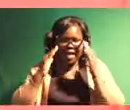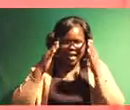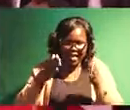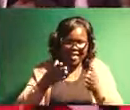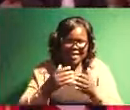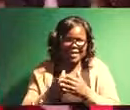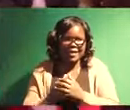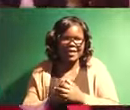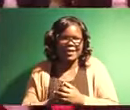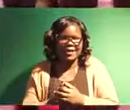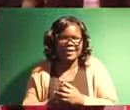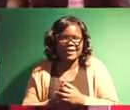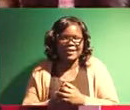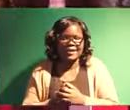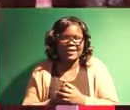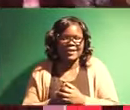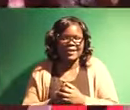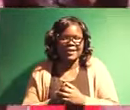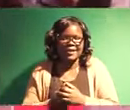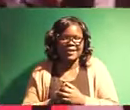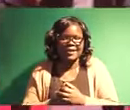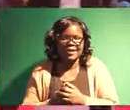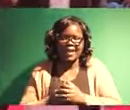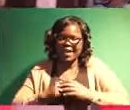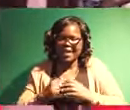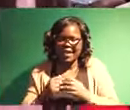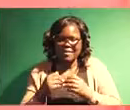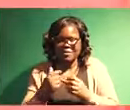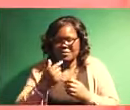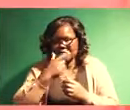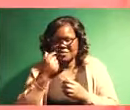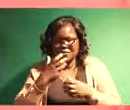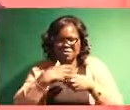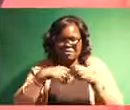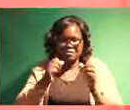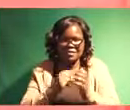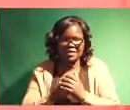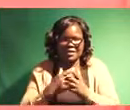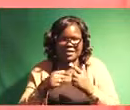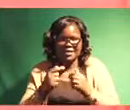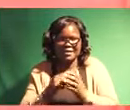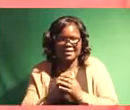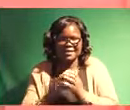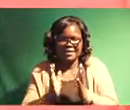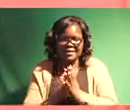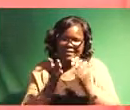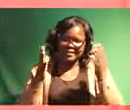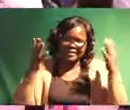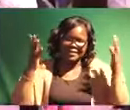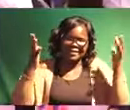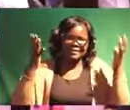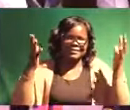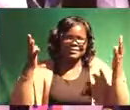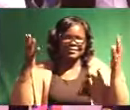mwe irenge. Kama umefurahi siku ya leo kwa sababu ya rais kufika, tumuonyeshe kwa makofi jameni.